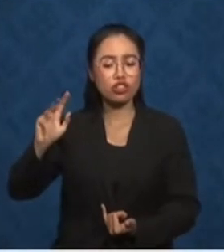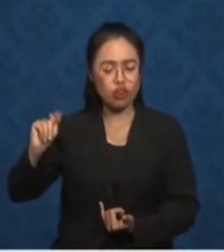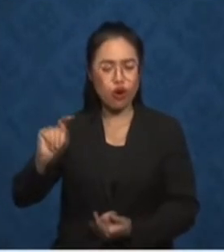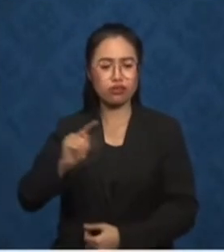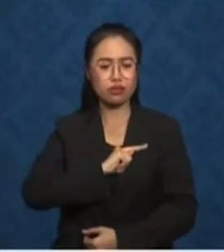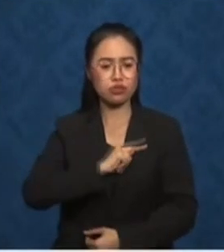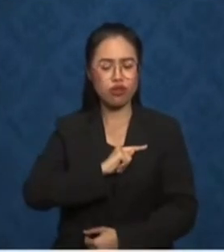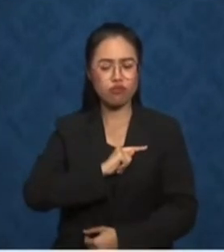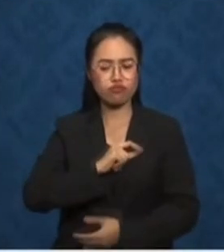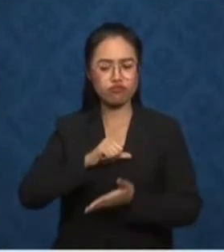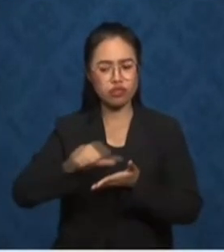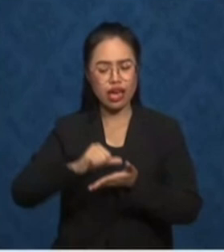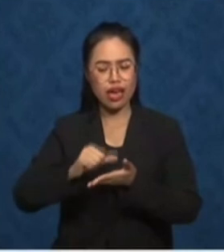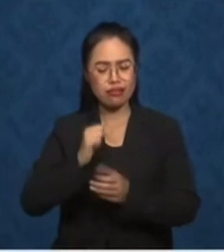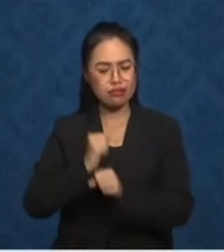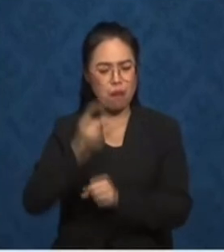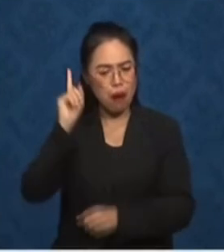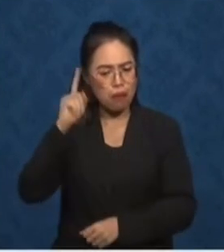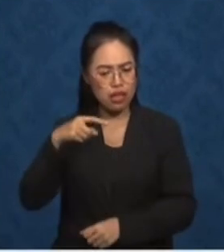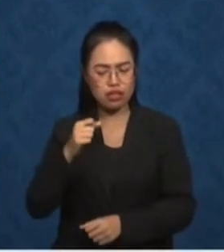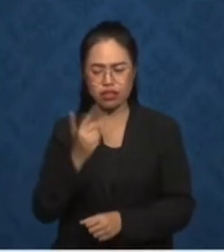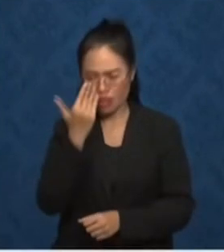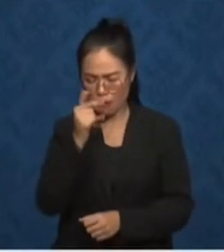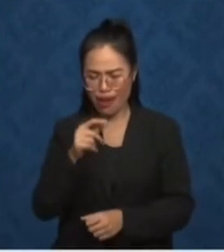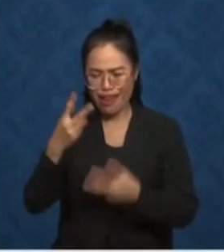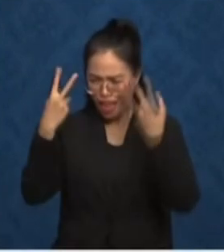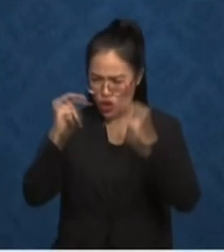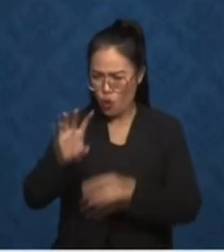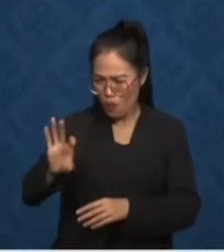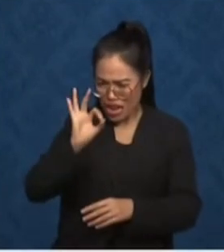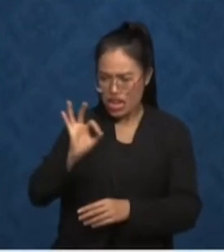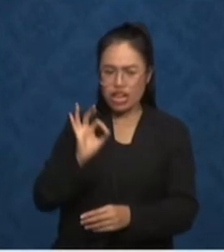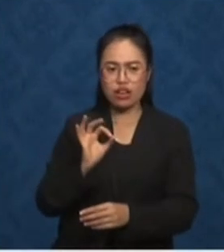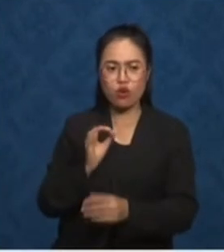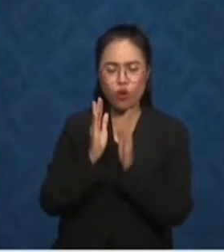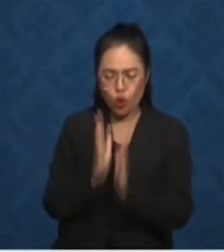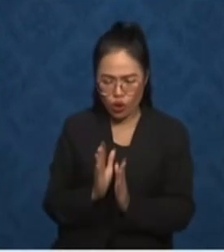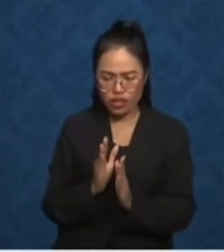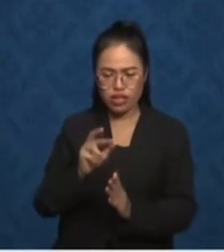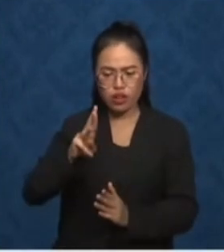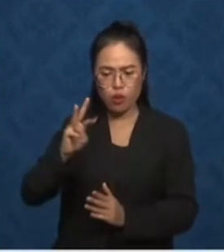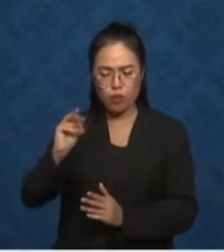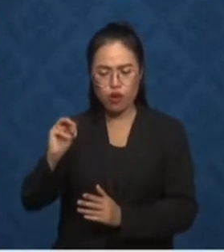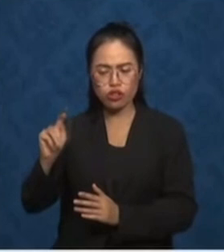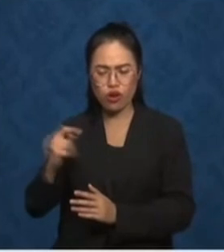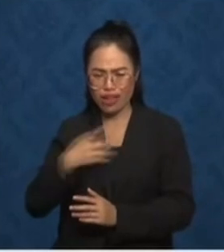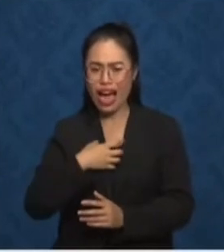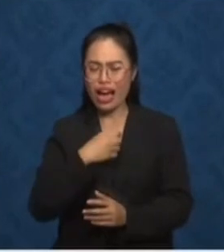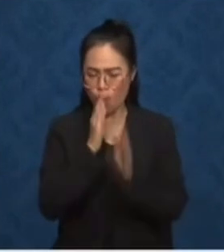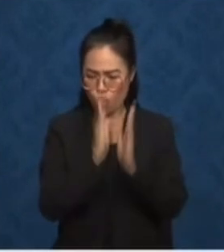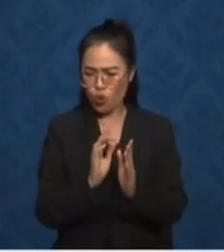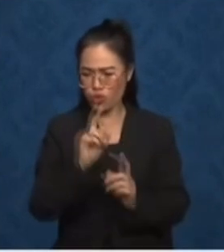ไทำไมทั้งทานนายกรัธมณตไม่เลอกคนมาเป็รธมณติตามคามสามารถครับต้องให้มีคนไตดกี่คนครับ